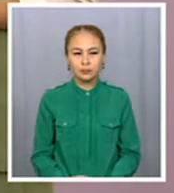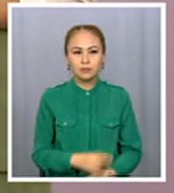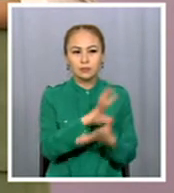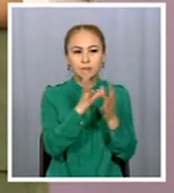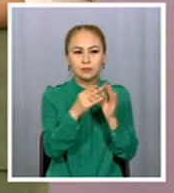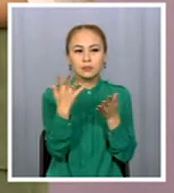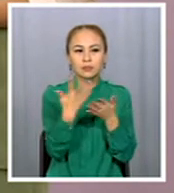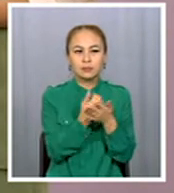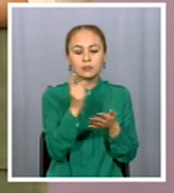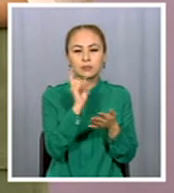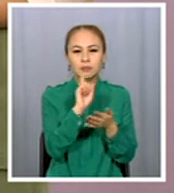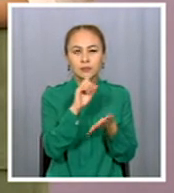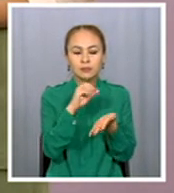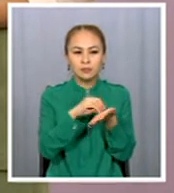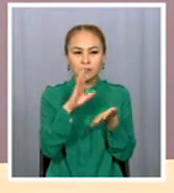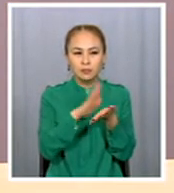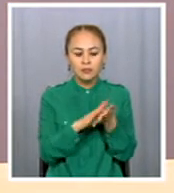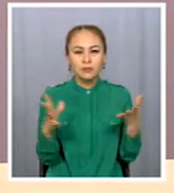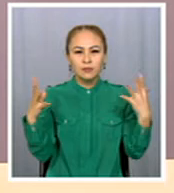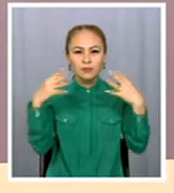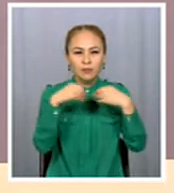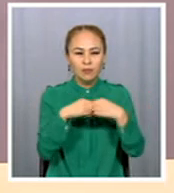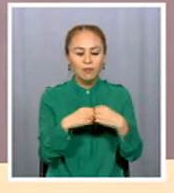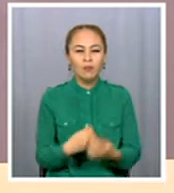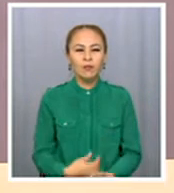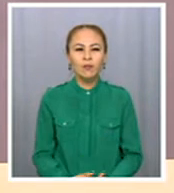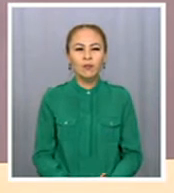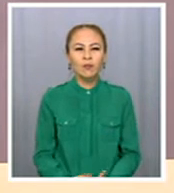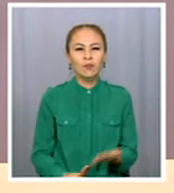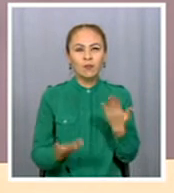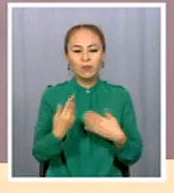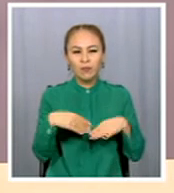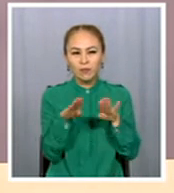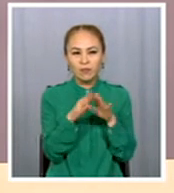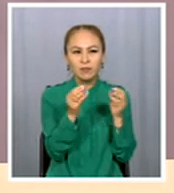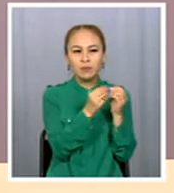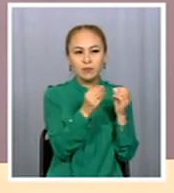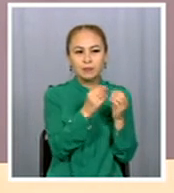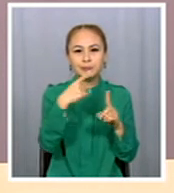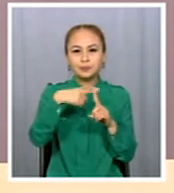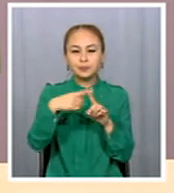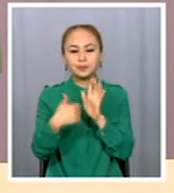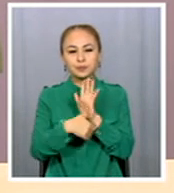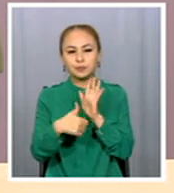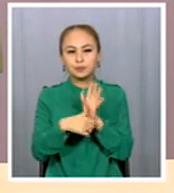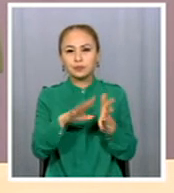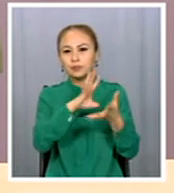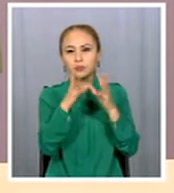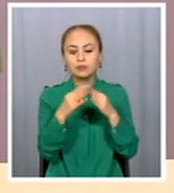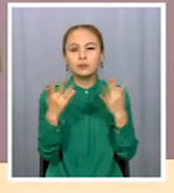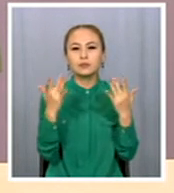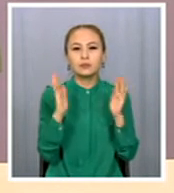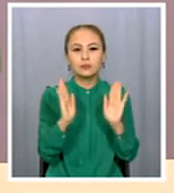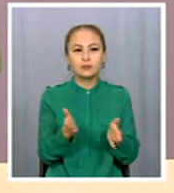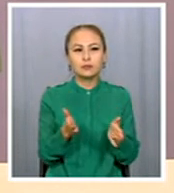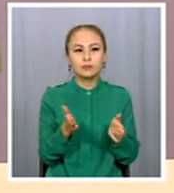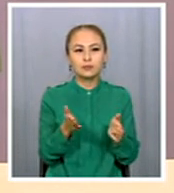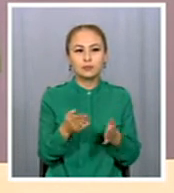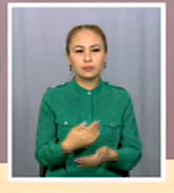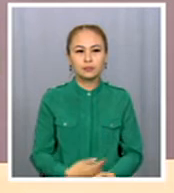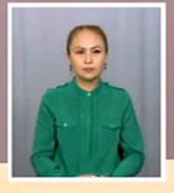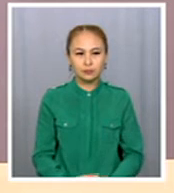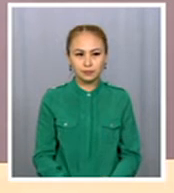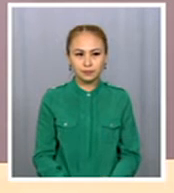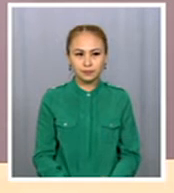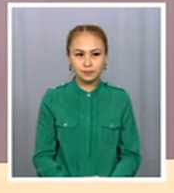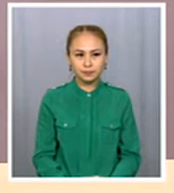үшін белгілі бөліктерді қосамыз. Олай болса, 10 теңге мен 6 теңгенің қосындысының мәні неше теңгеге тең?